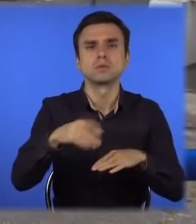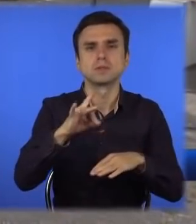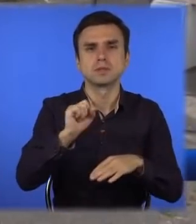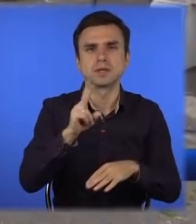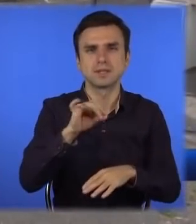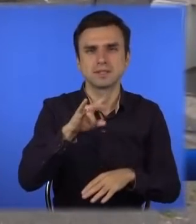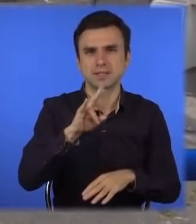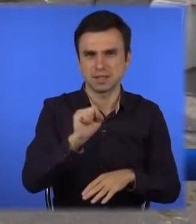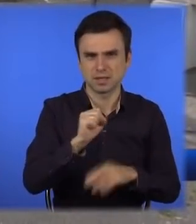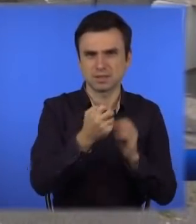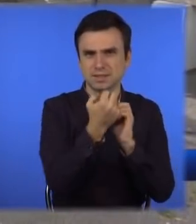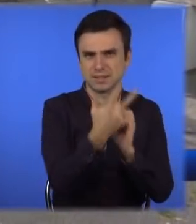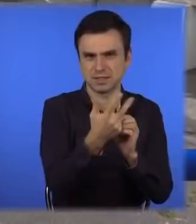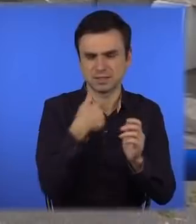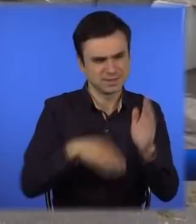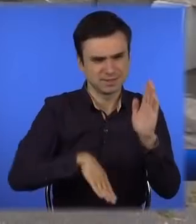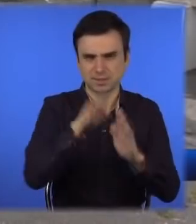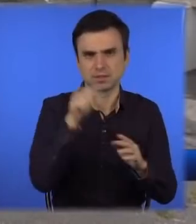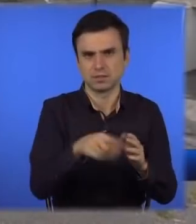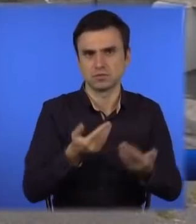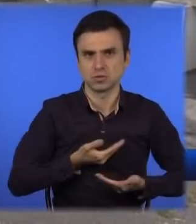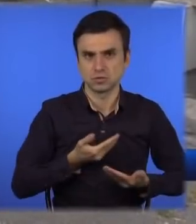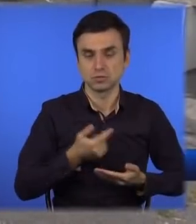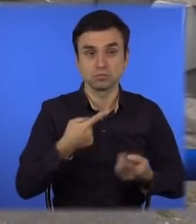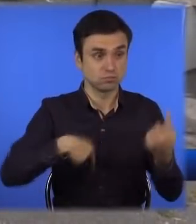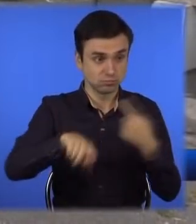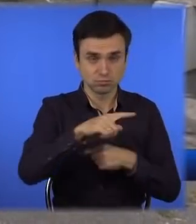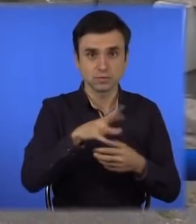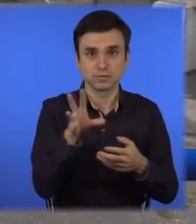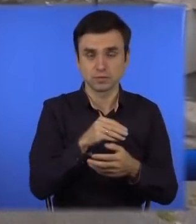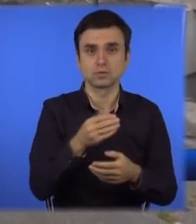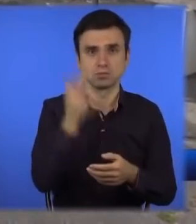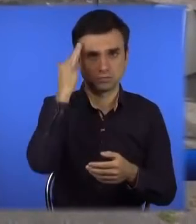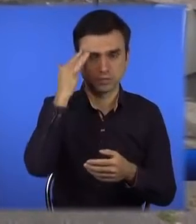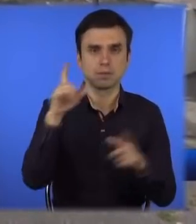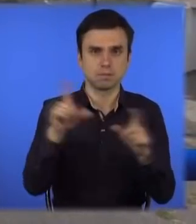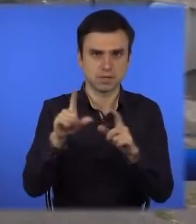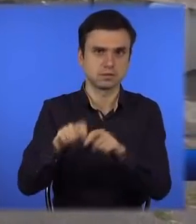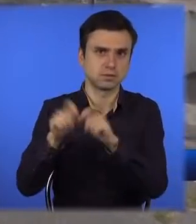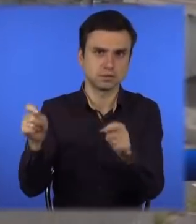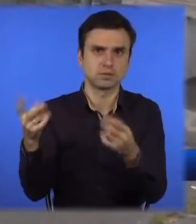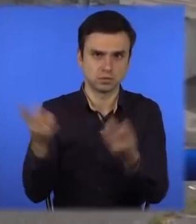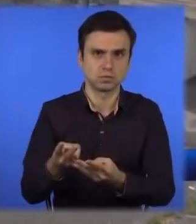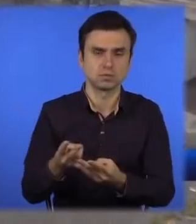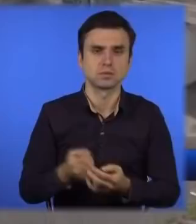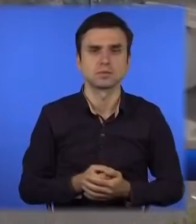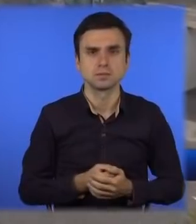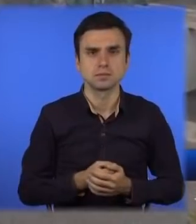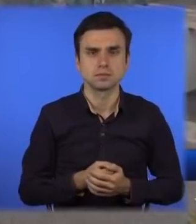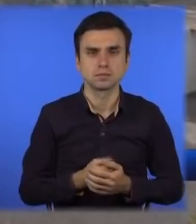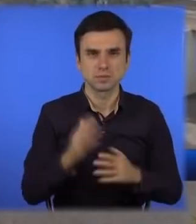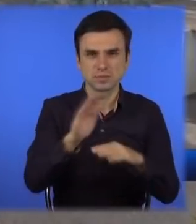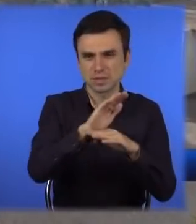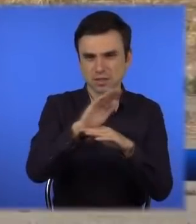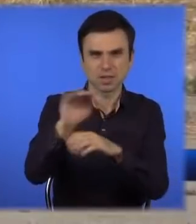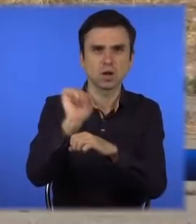а тепер, ну, як би, як по місяцям все, якщо піде дощ, чи сніг, чи там вітер. Ну, по-моєму, це